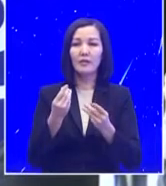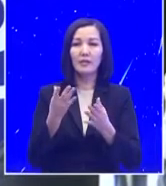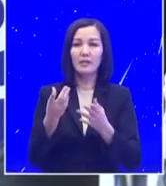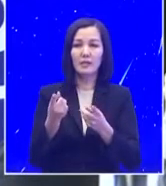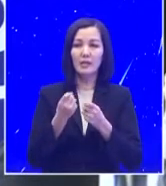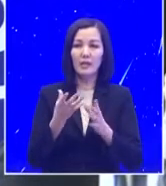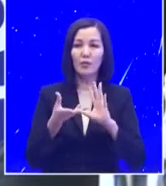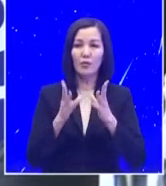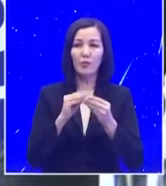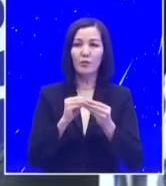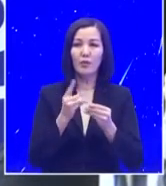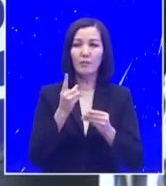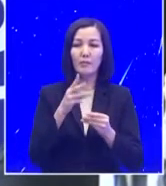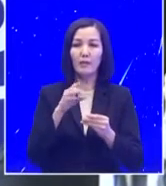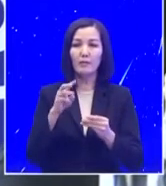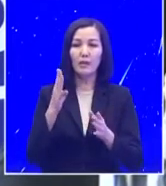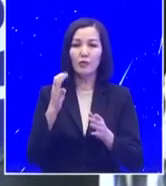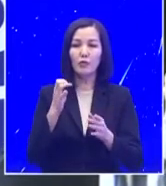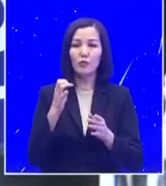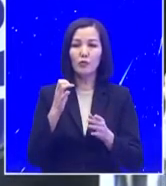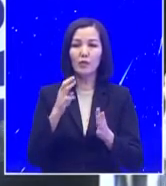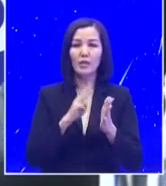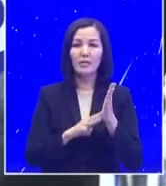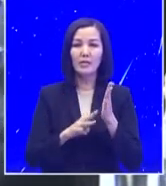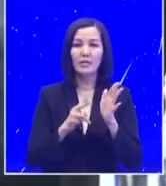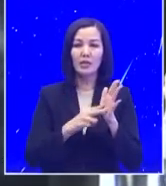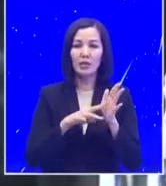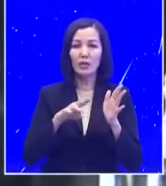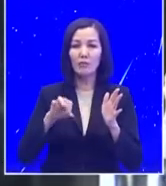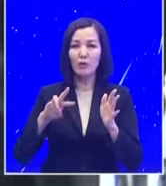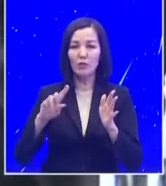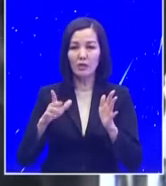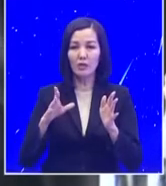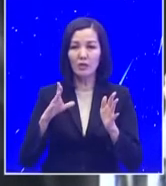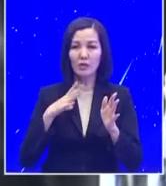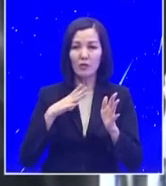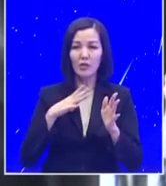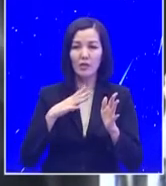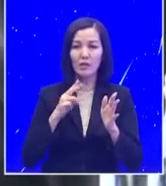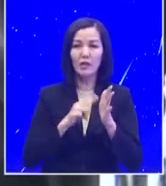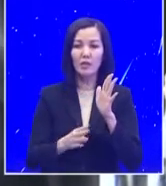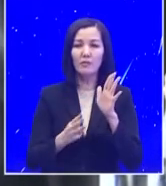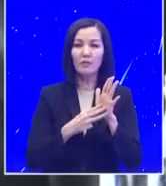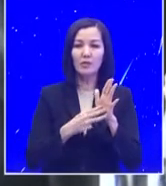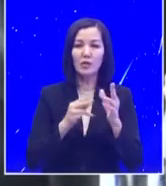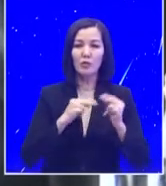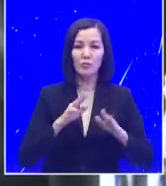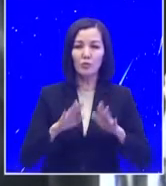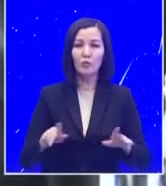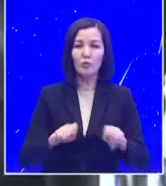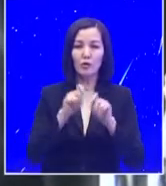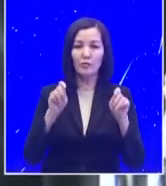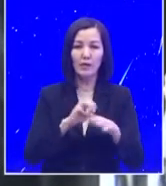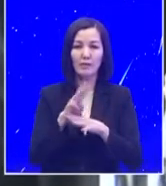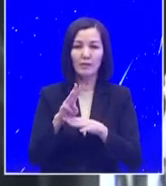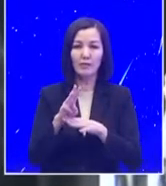инвестициялық суммасы 1 миллиард 487 миллион теңгені құрайтын 78 жұмыс орнымен қамтамасыз